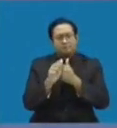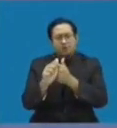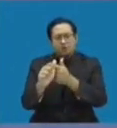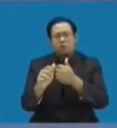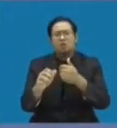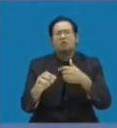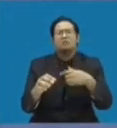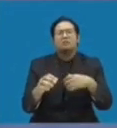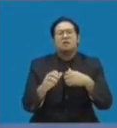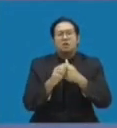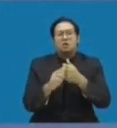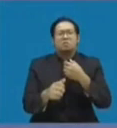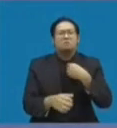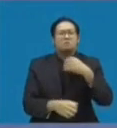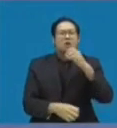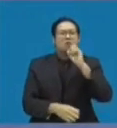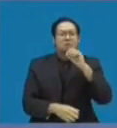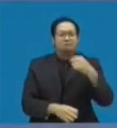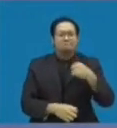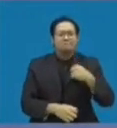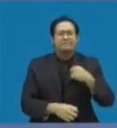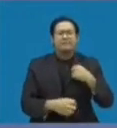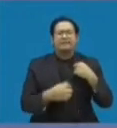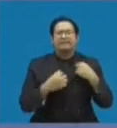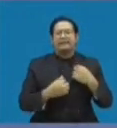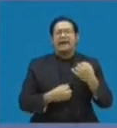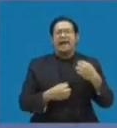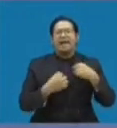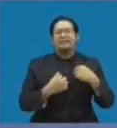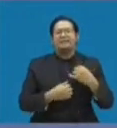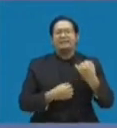ingin menyampaikan isi hati saya